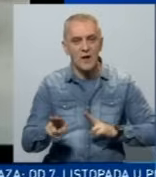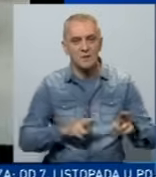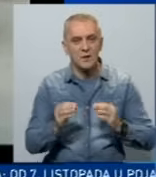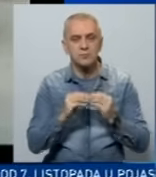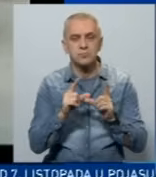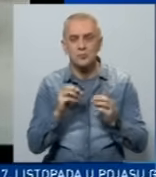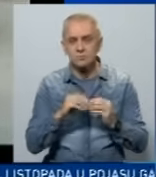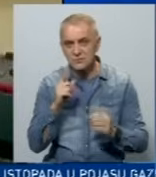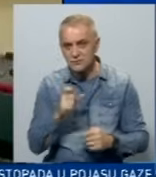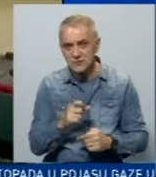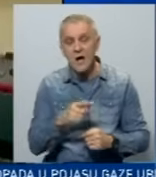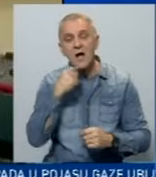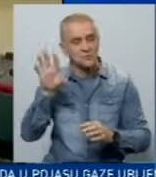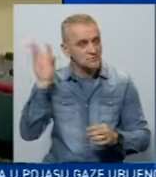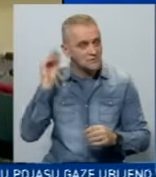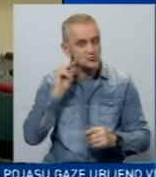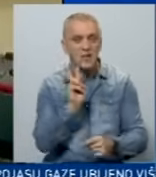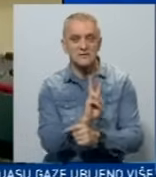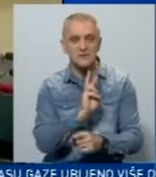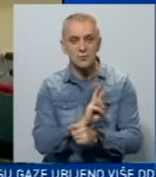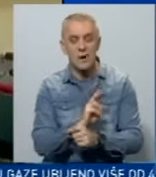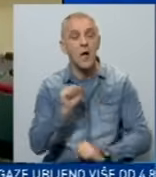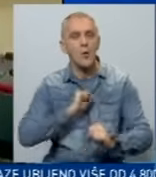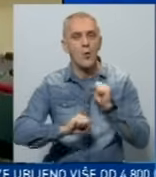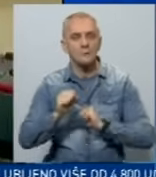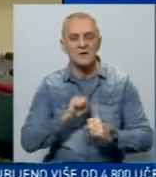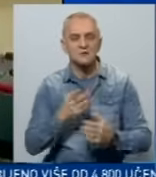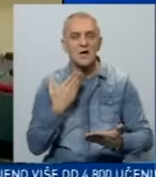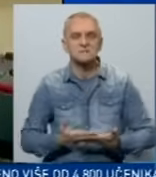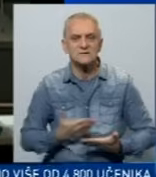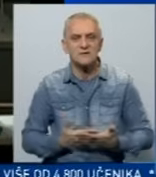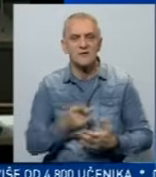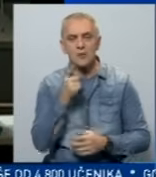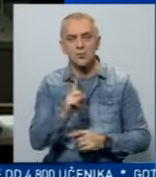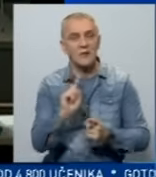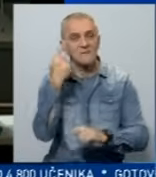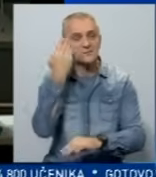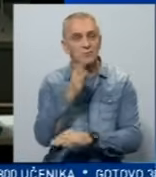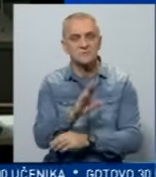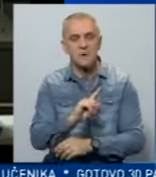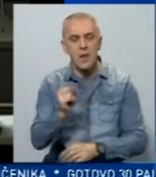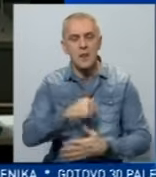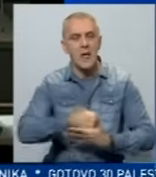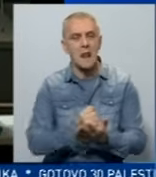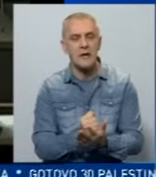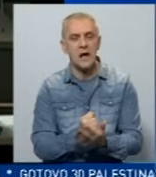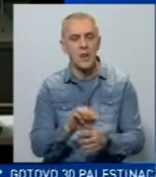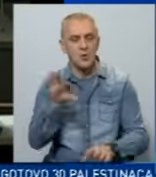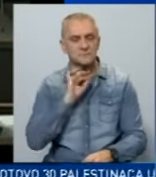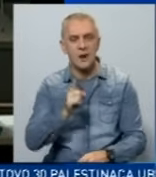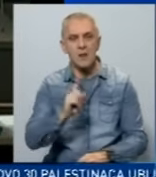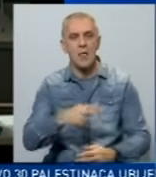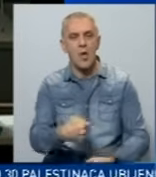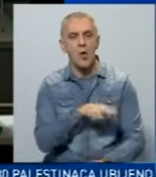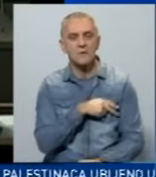Bubić. Najavljeno je i saslušanje svjedoka, a odbrana će se zasnivati na tome da visoki predstavnik nije legalno izabran te da nije ovlašten